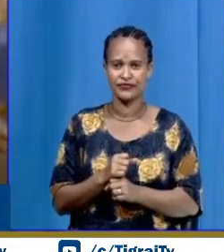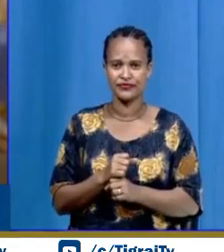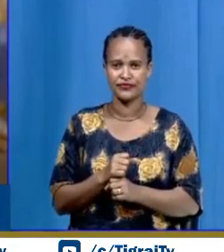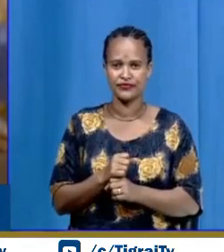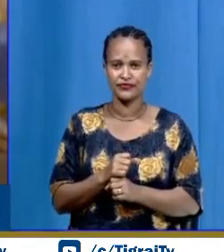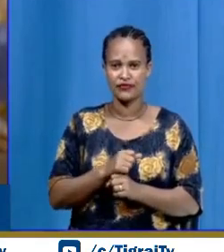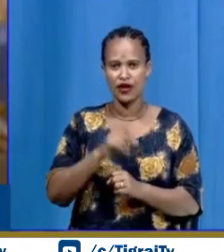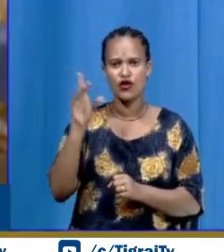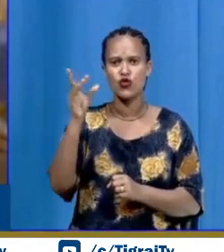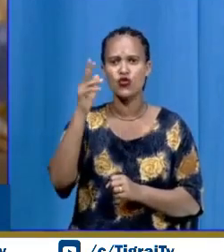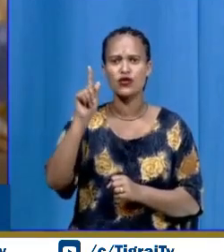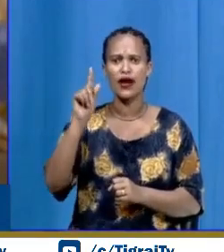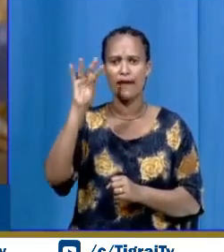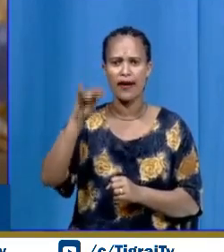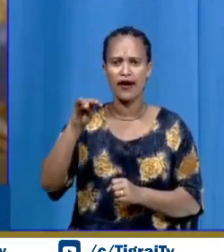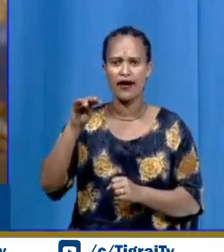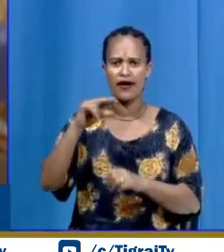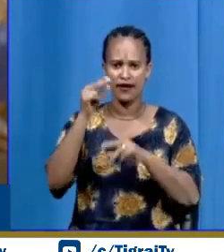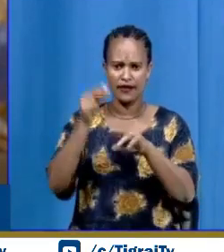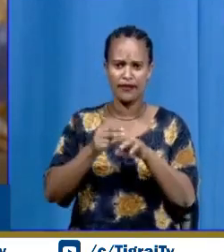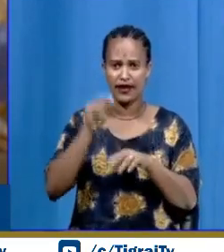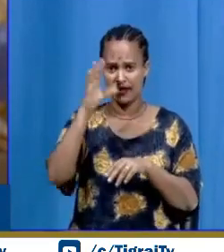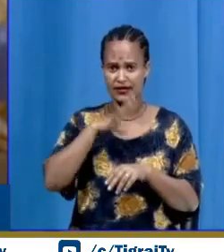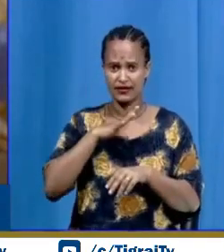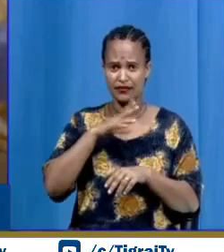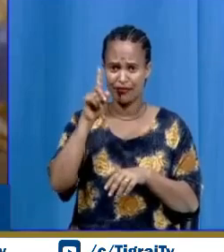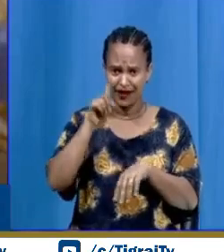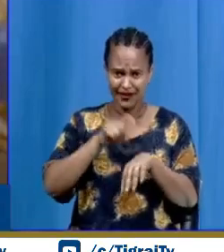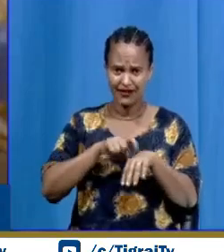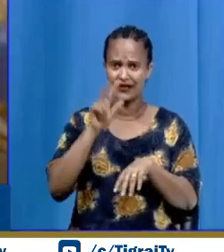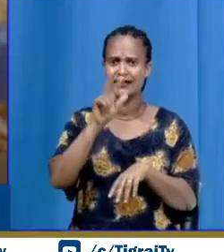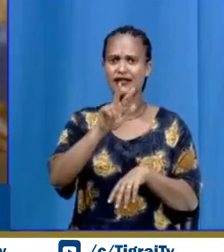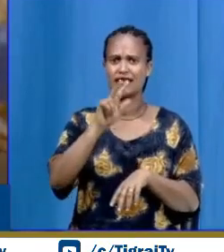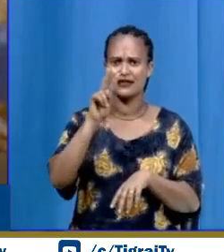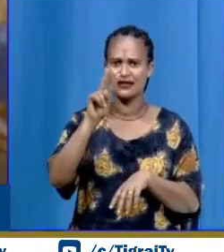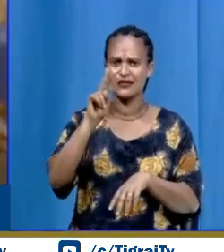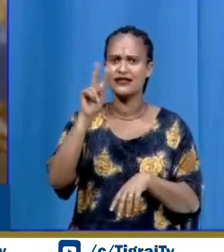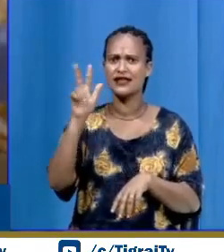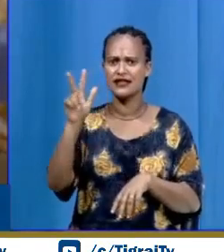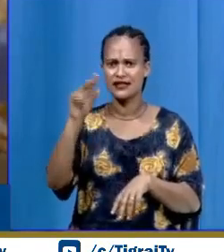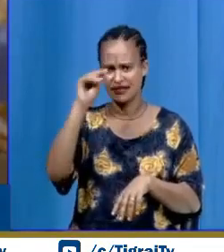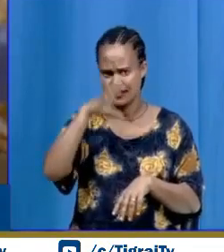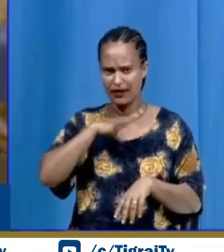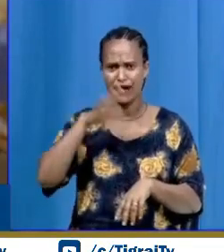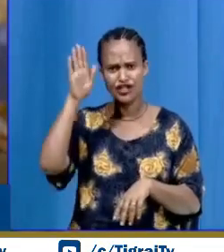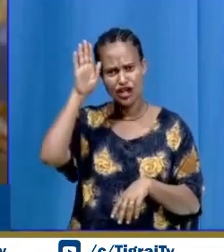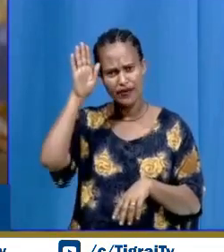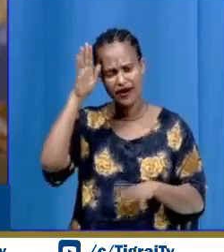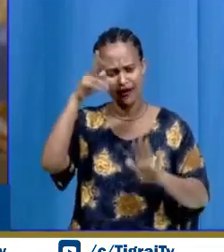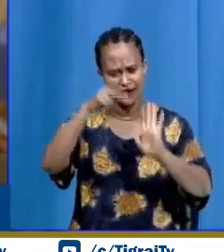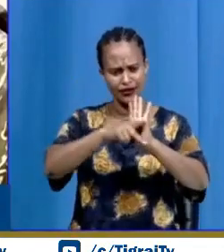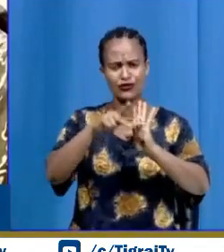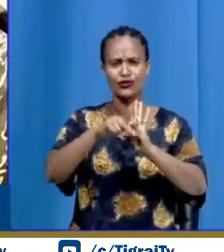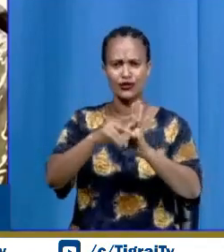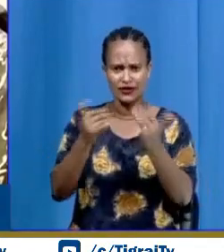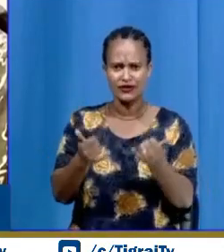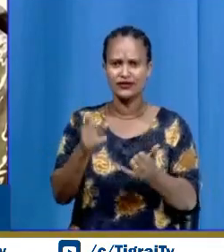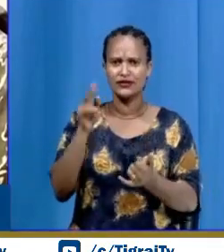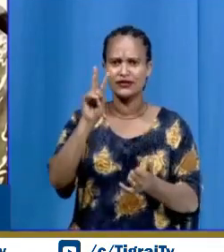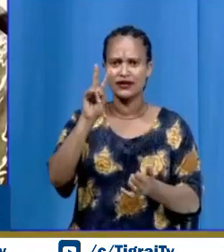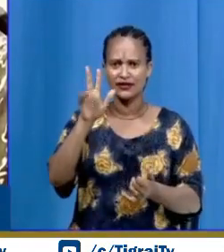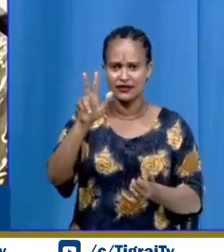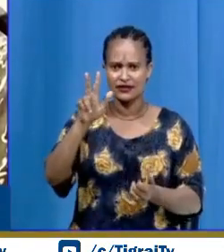ናይ ኩናማ ብሄረሰብ ብሓደ ግዜ 23 ሰባት ቀቲሉ እዩ። ሻዕብያ ከዚ 23